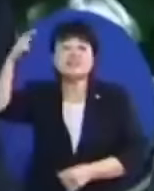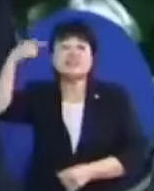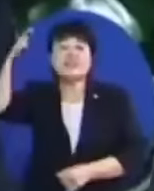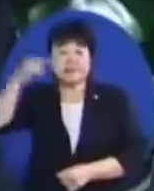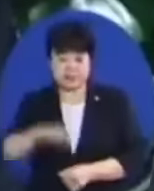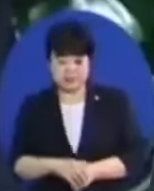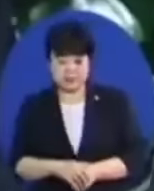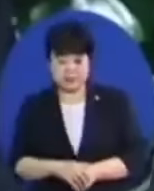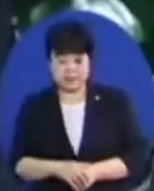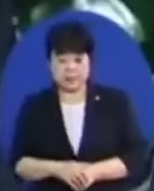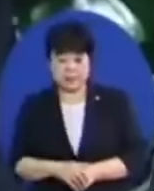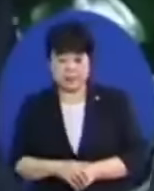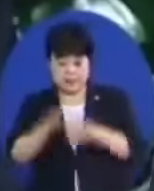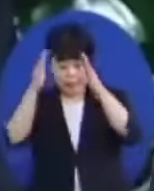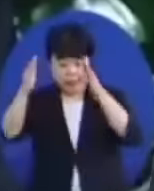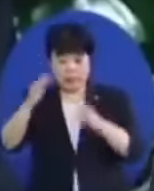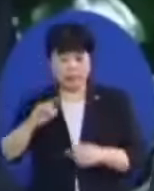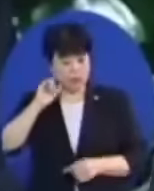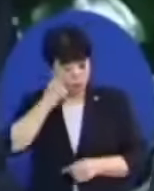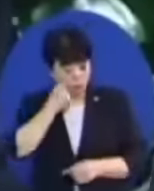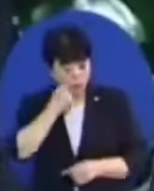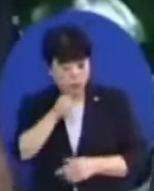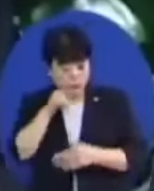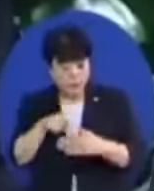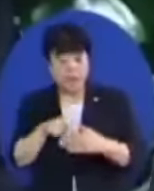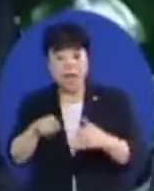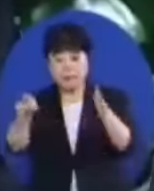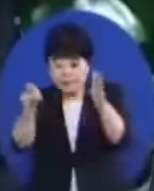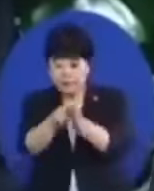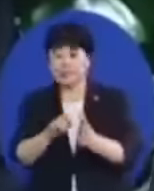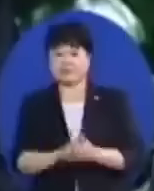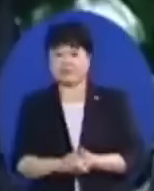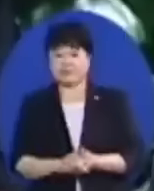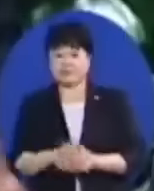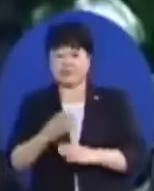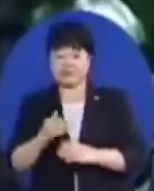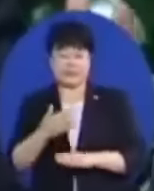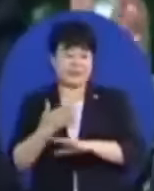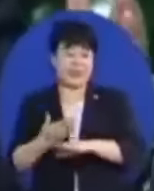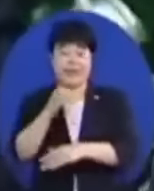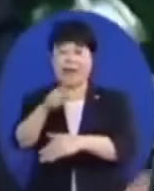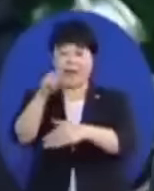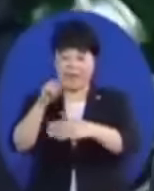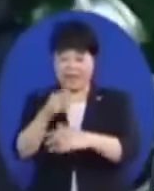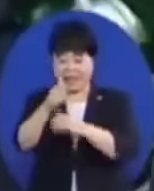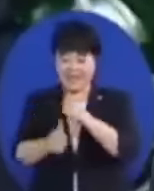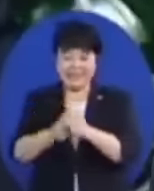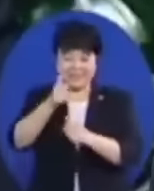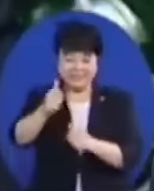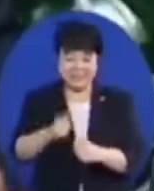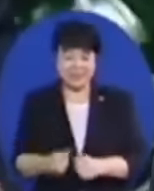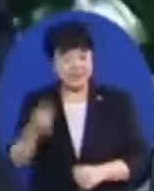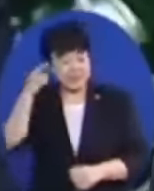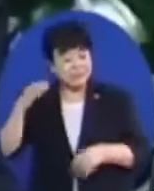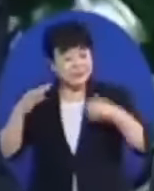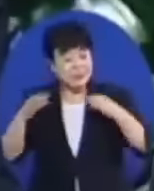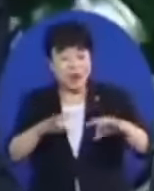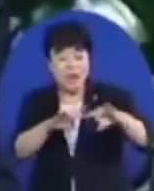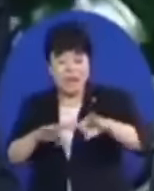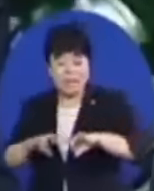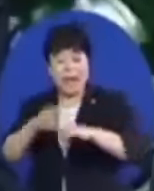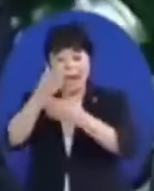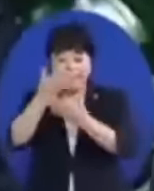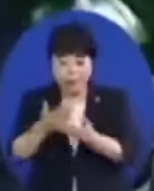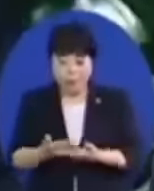수 없는데 아브라함은 바랐습니다. 왜냐? 그는 보통 사람과 달리 마음속에 하나님의 음성인 레마를